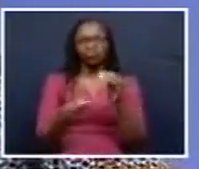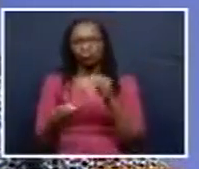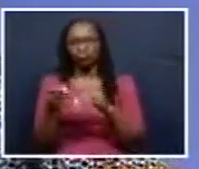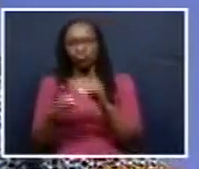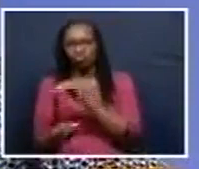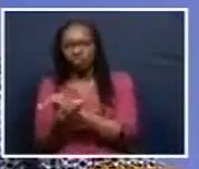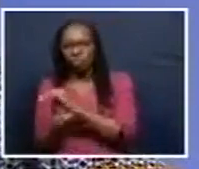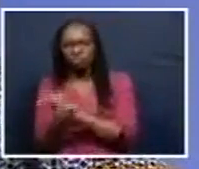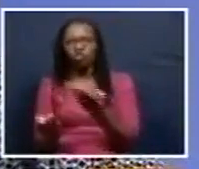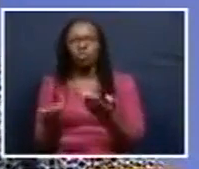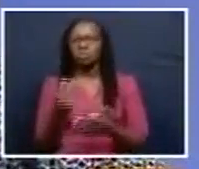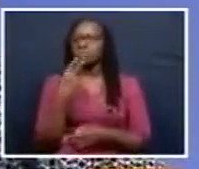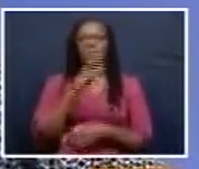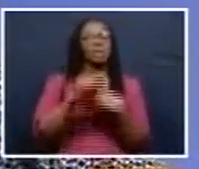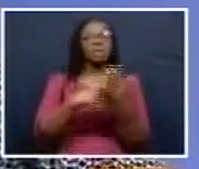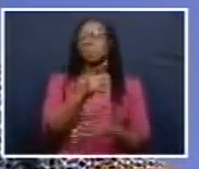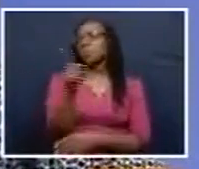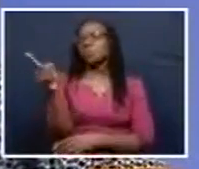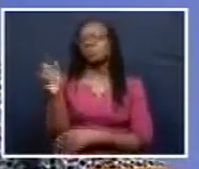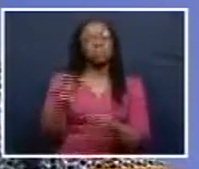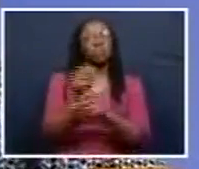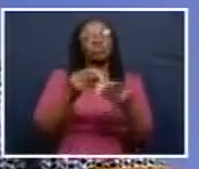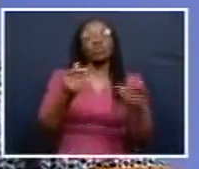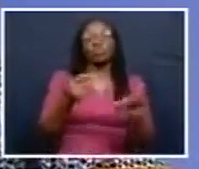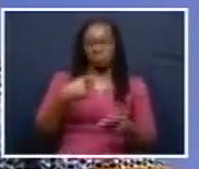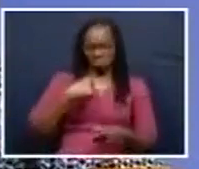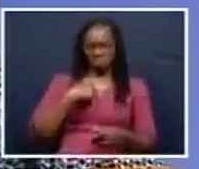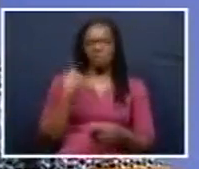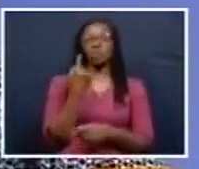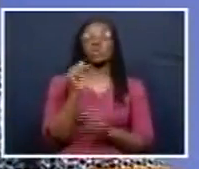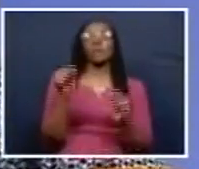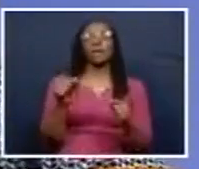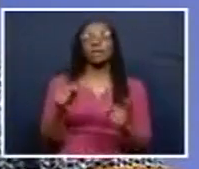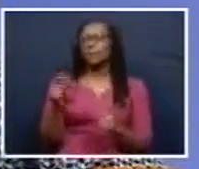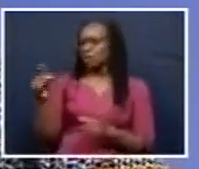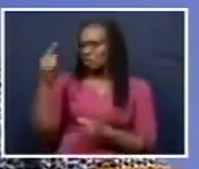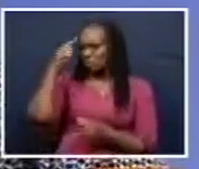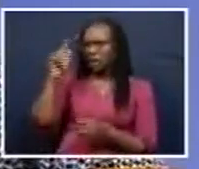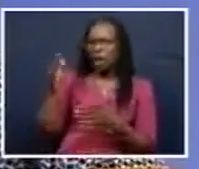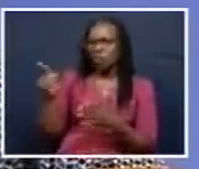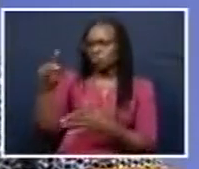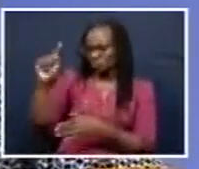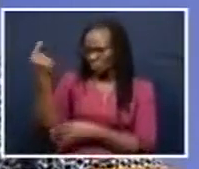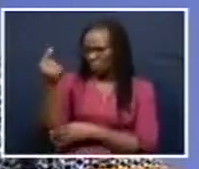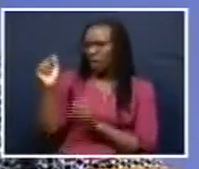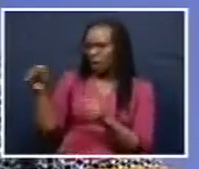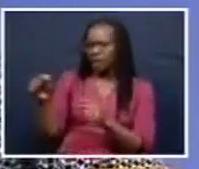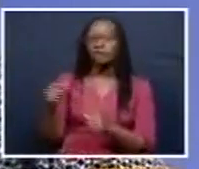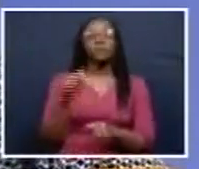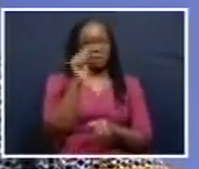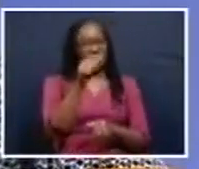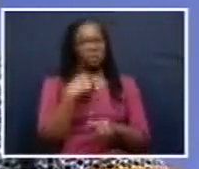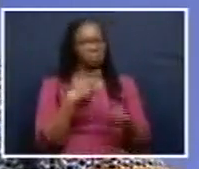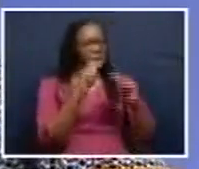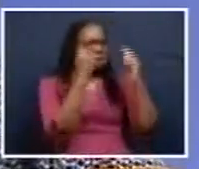mwingine anawezana na hizo mashida. Kwa nini unaamini kwamba wewe ndio unaweza na shida hizo? Kwanza mimi si mkabila, na ya pili